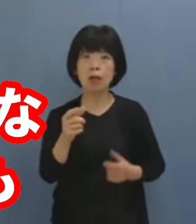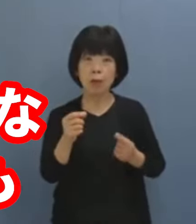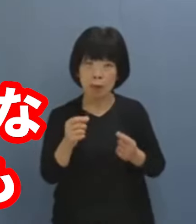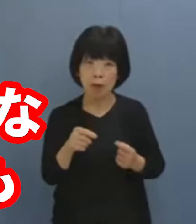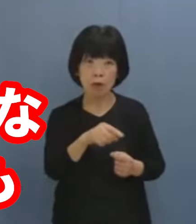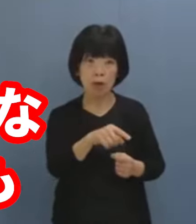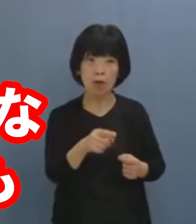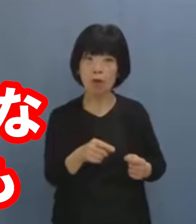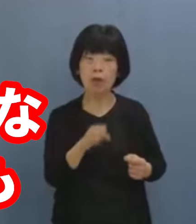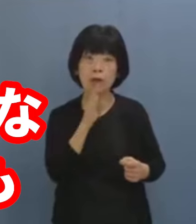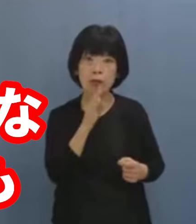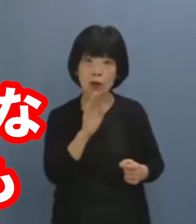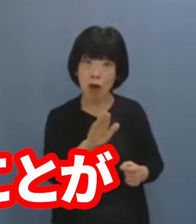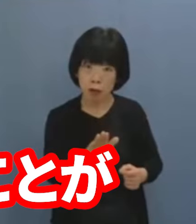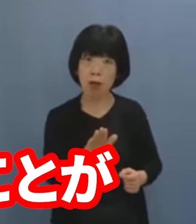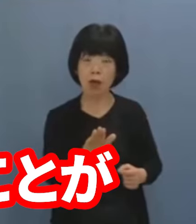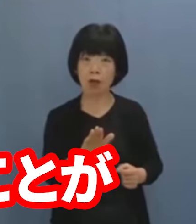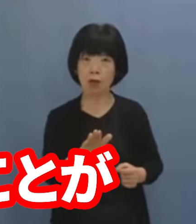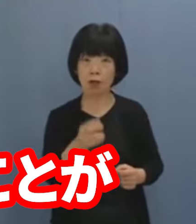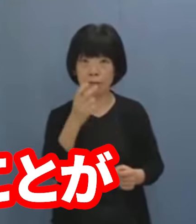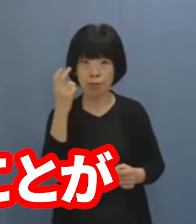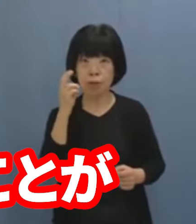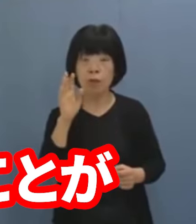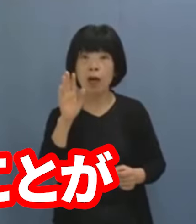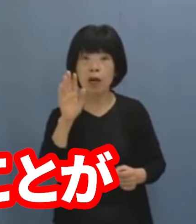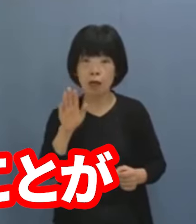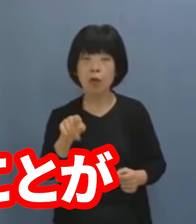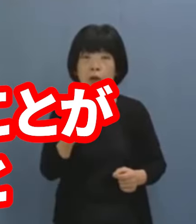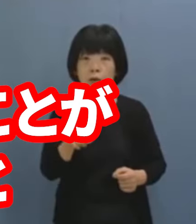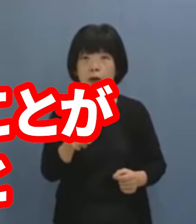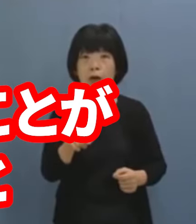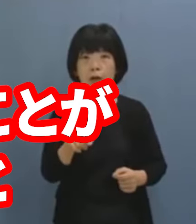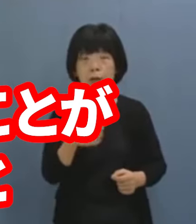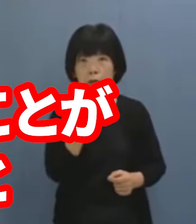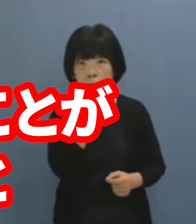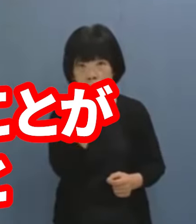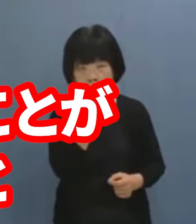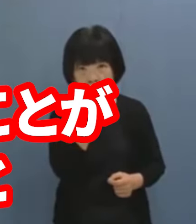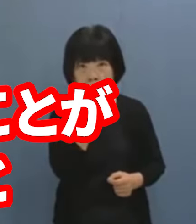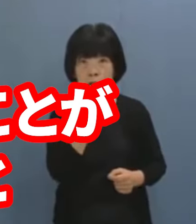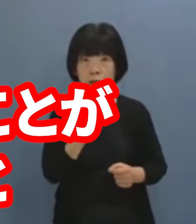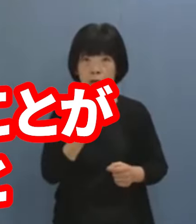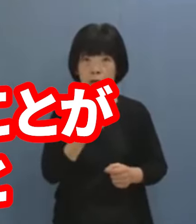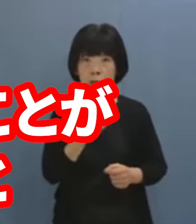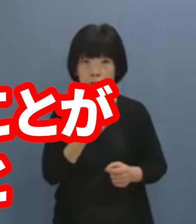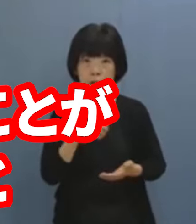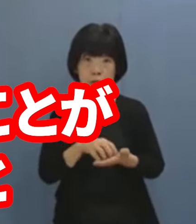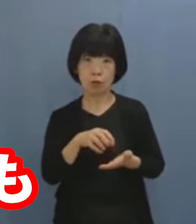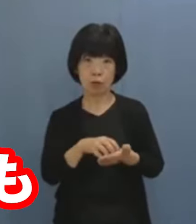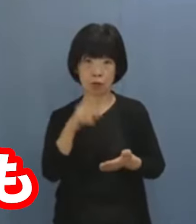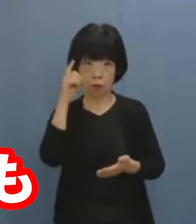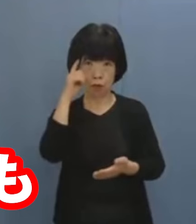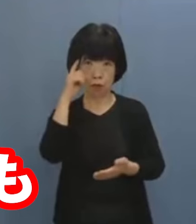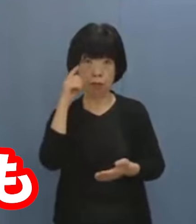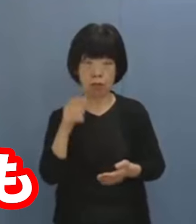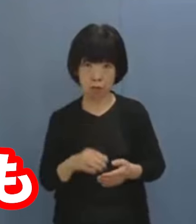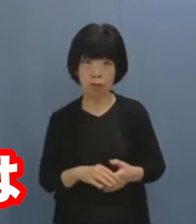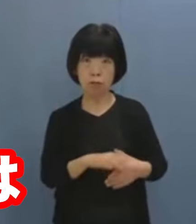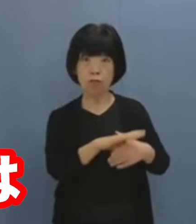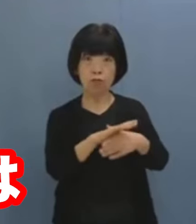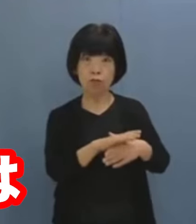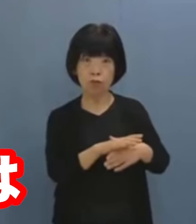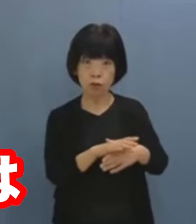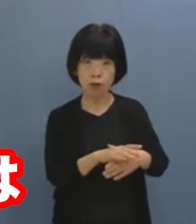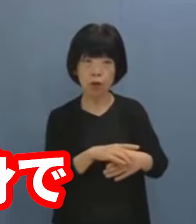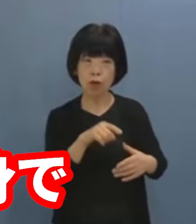重いというふうな認識なんですけども、これまで否定されていたことが一部事実やったということが認められたということだと思うんですけども、